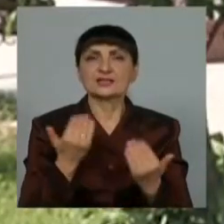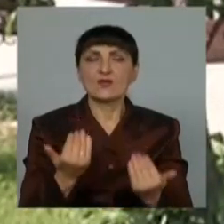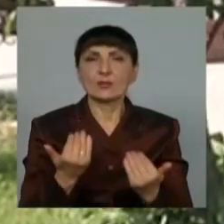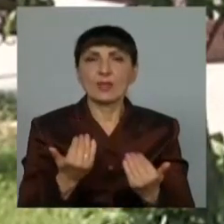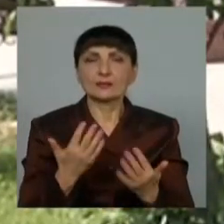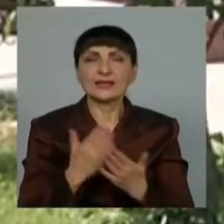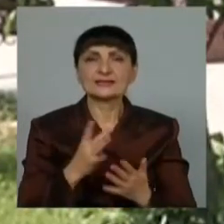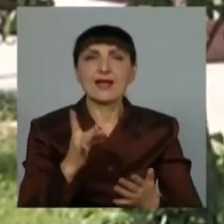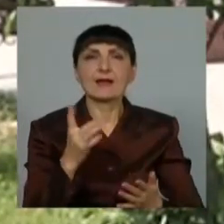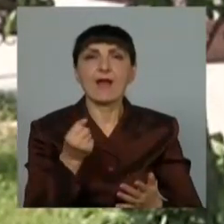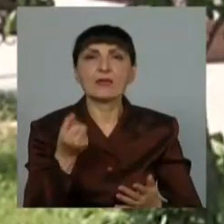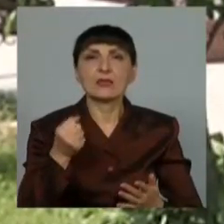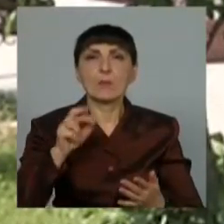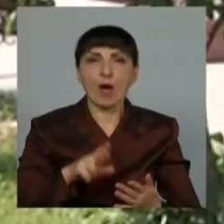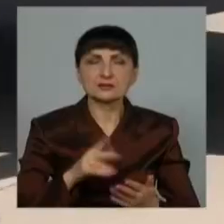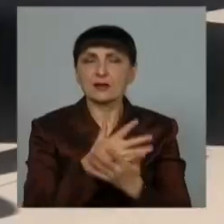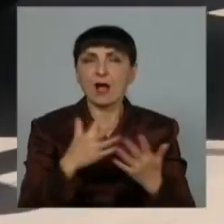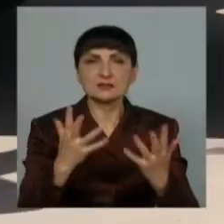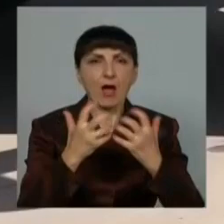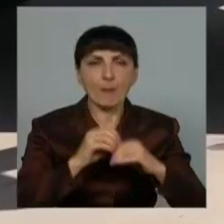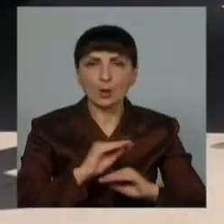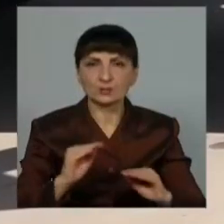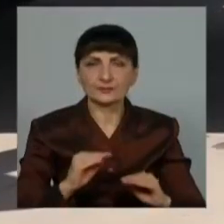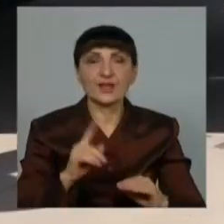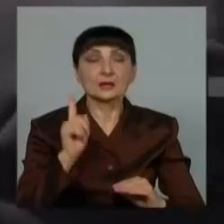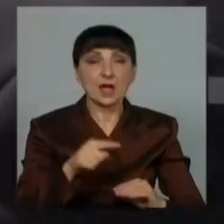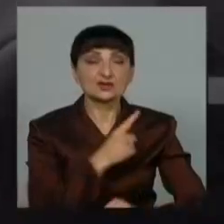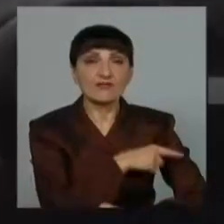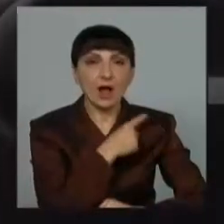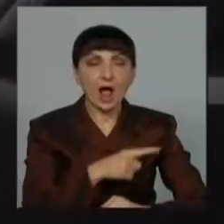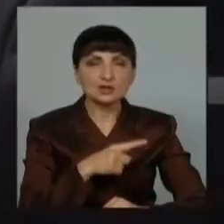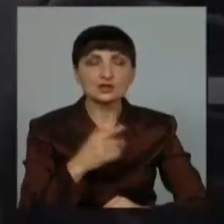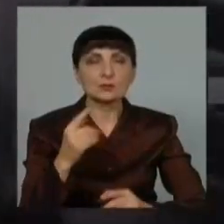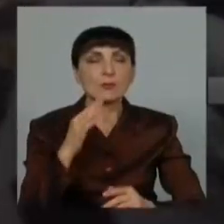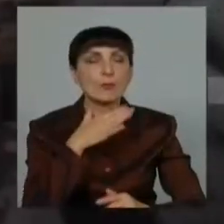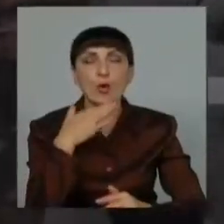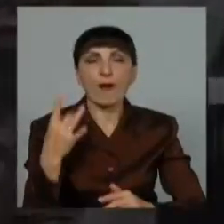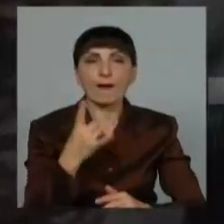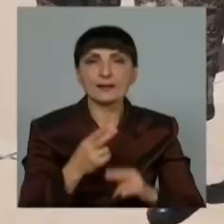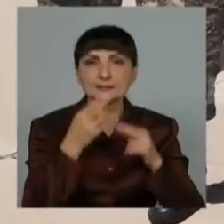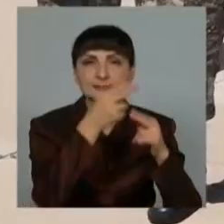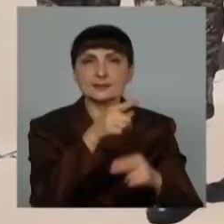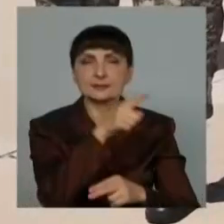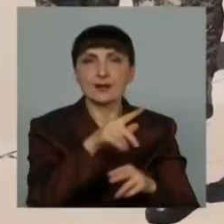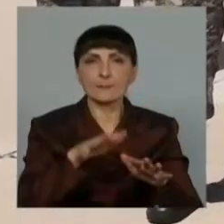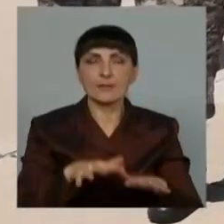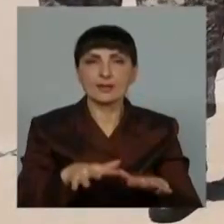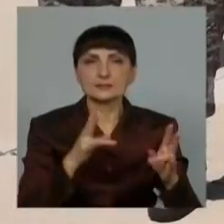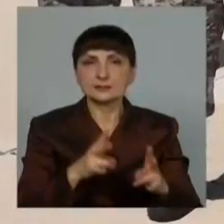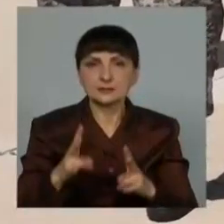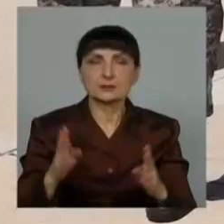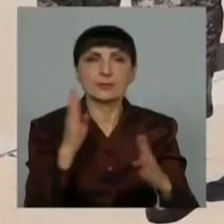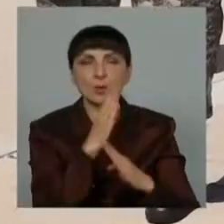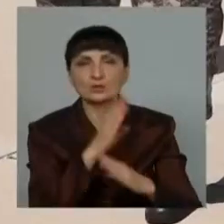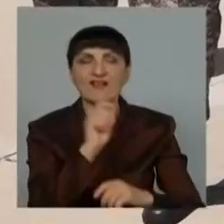современное реанимационное оборудование. Нередко врачи госпиталя оказывают помощь пострадавшим от боевых ранений и катастроф